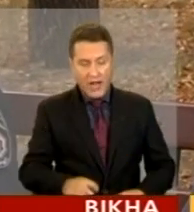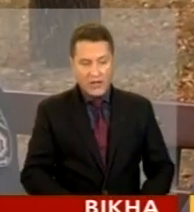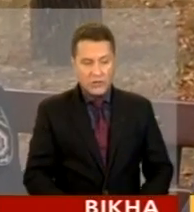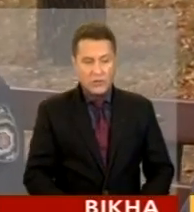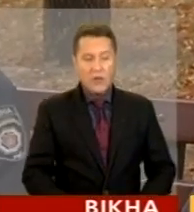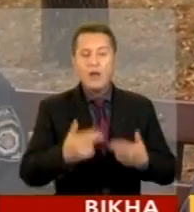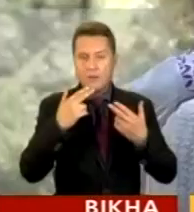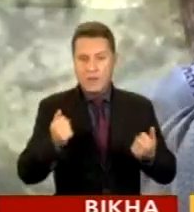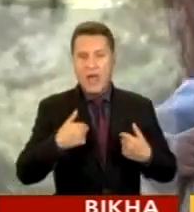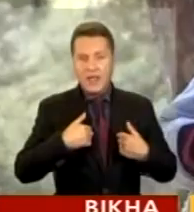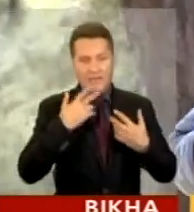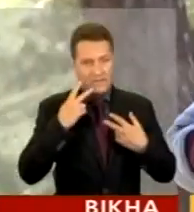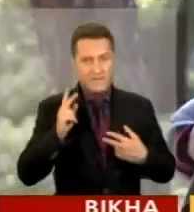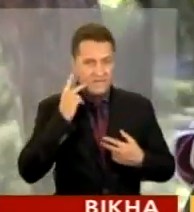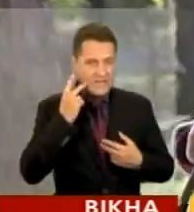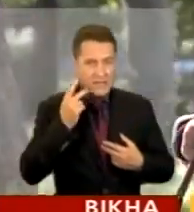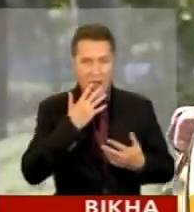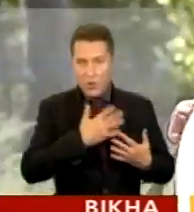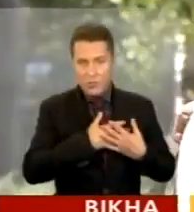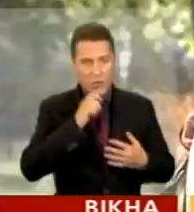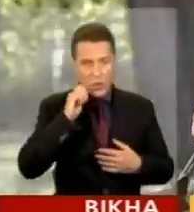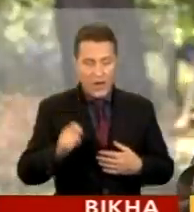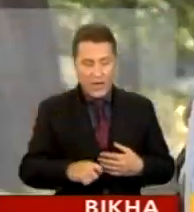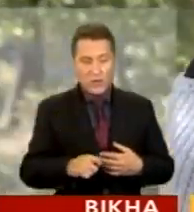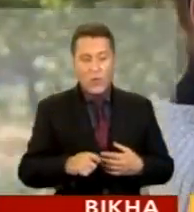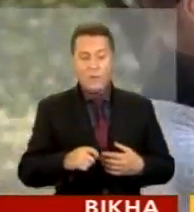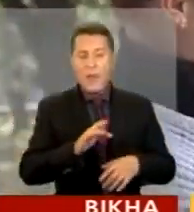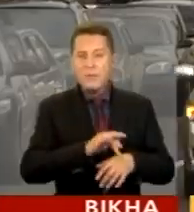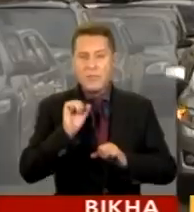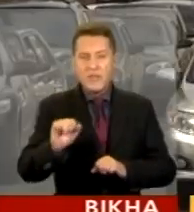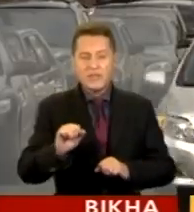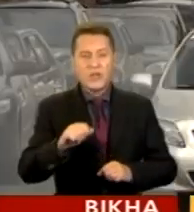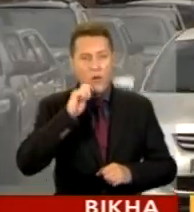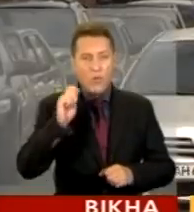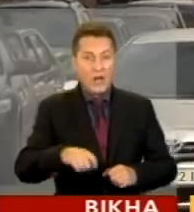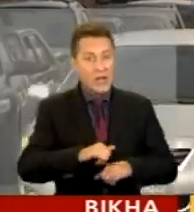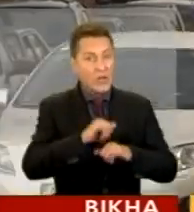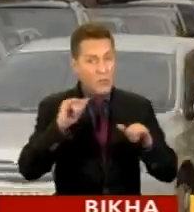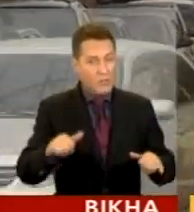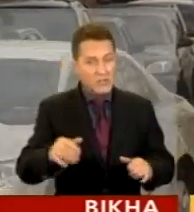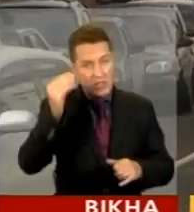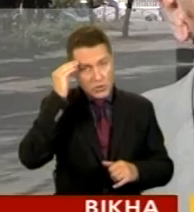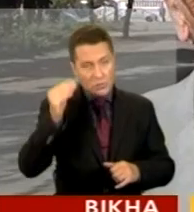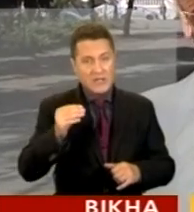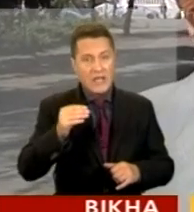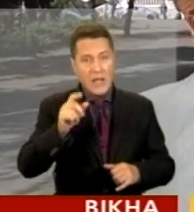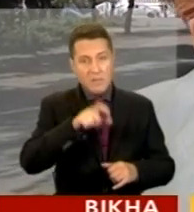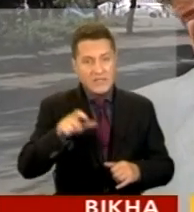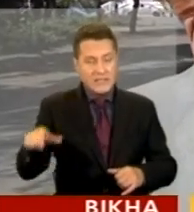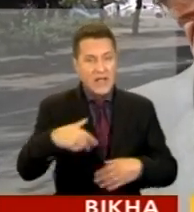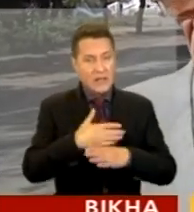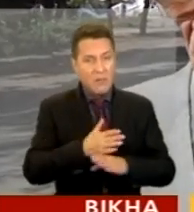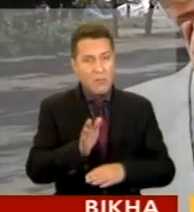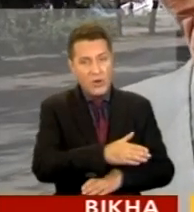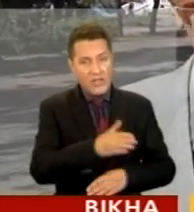Да. Я ее всегда любил. Прибічників єдиної України в Маріуполі помітно побільшало. Та думки містян поділилися. Населення